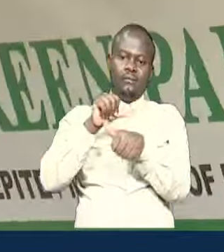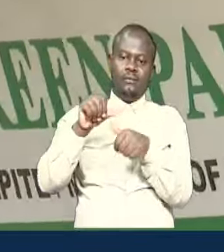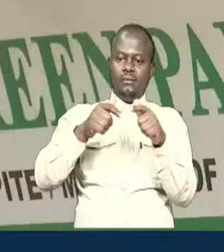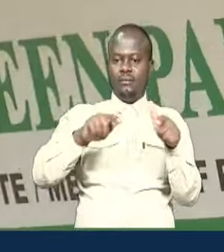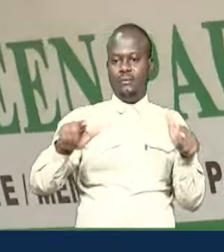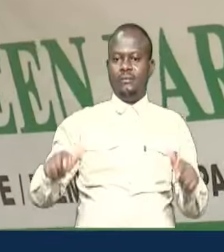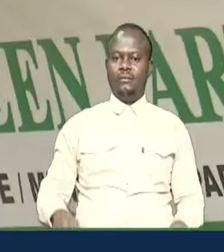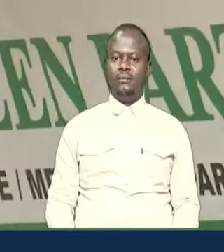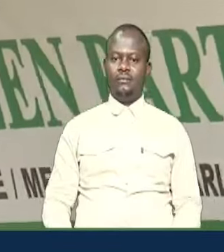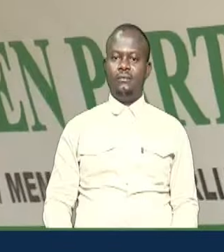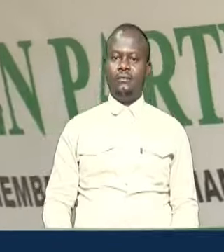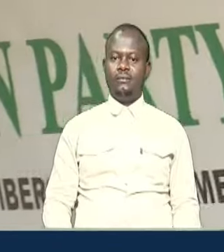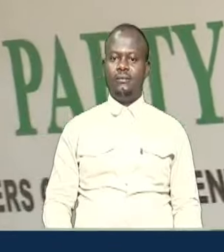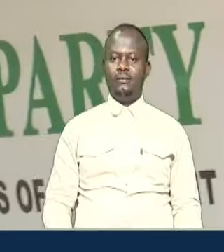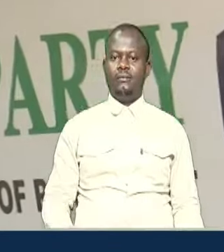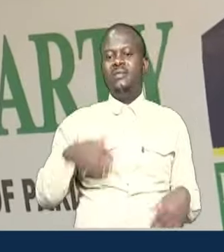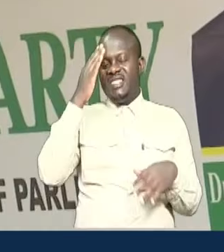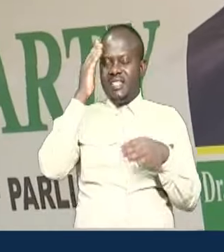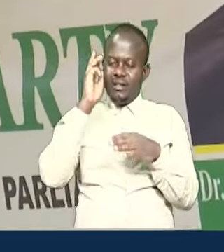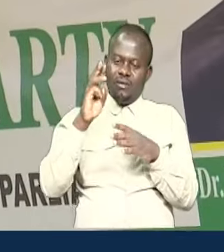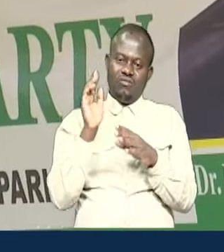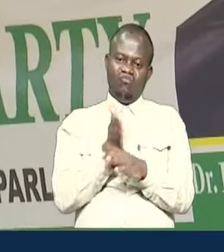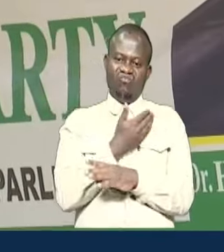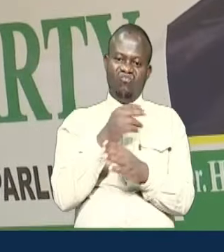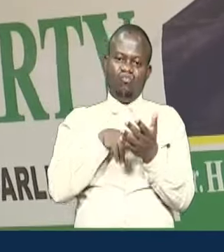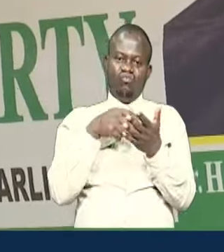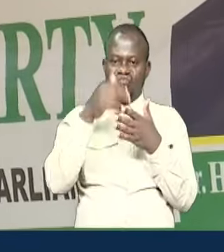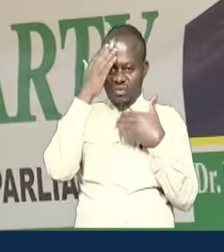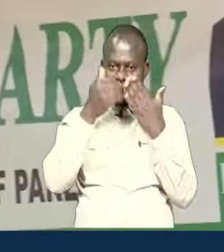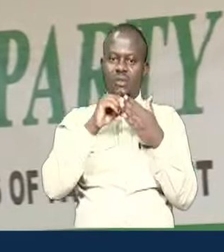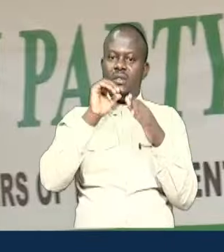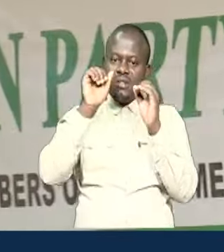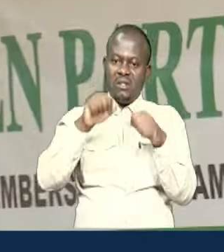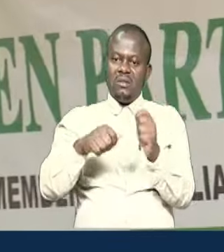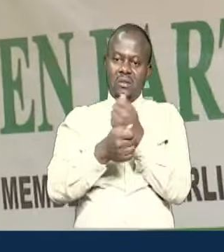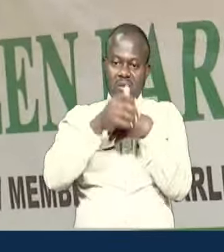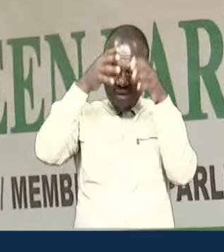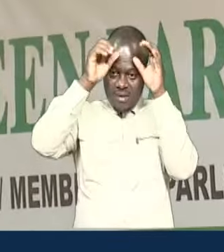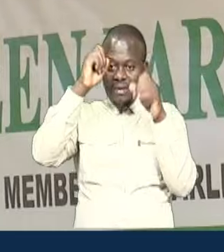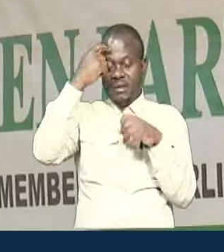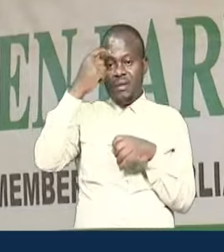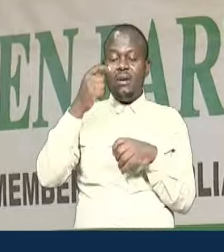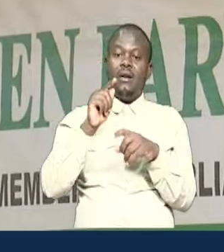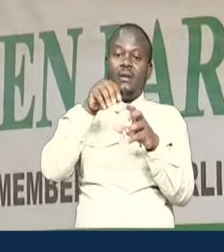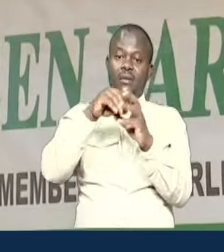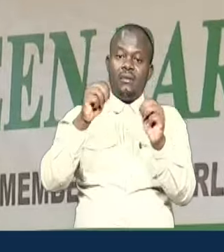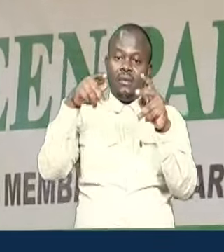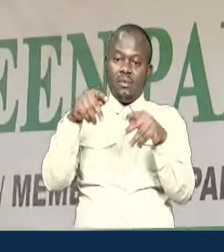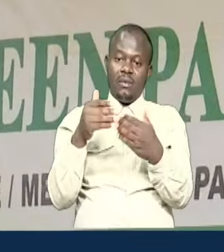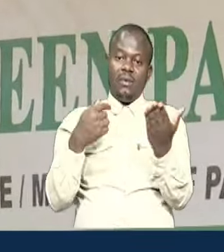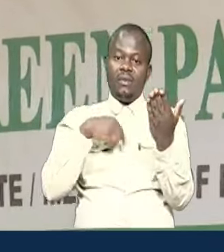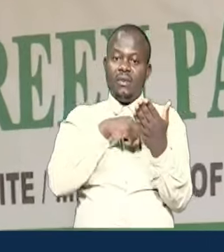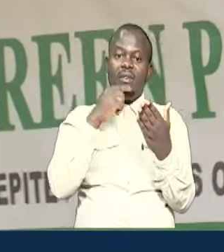bw'ubutaka nari nzi ko nzawukuraho birananira kubera ko ntashobora kuba perezida wa republika ariko wangeze mu nteko uvuga ko